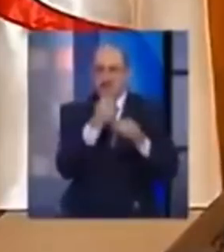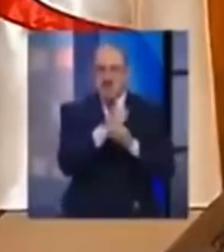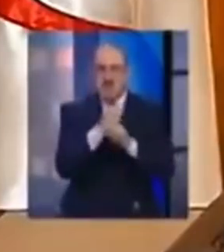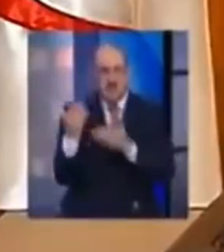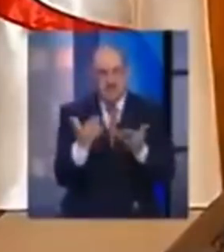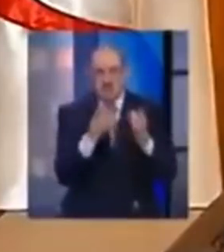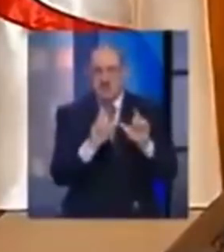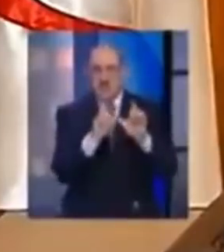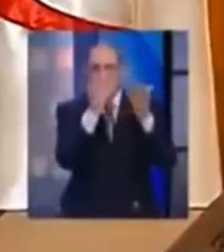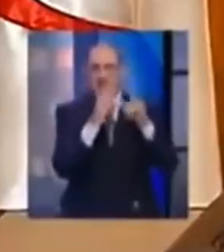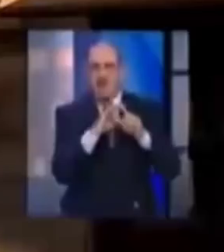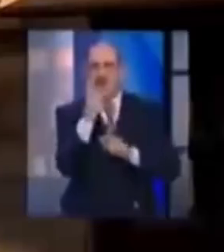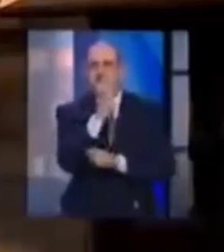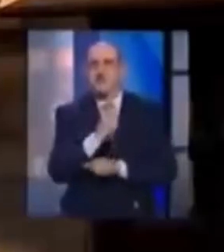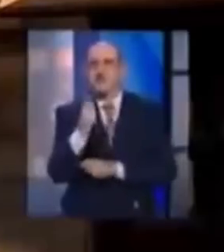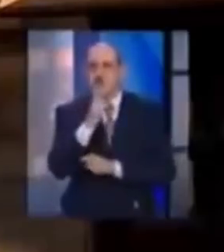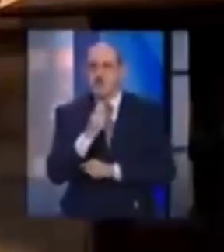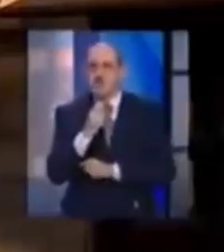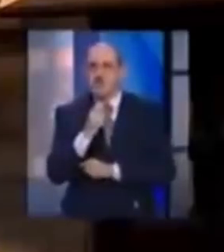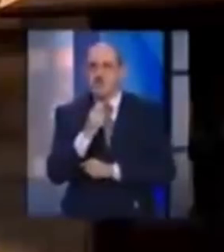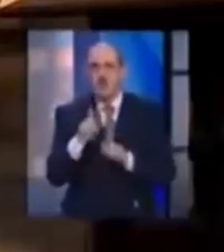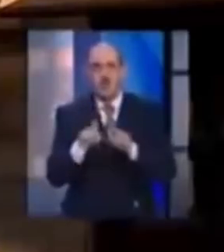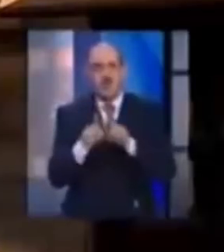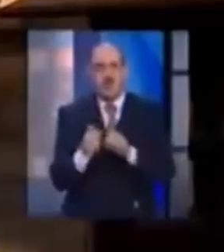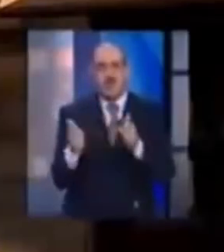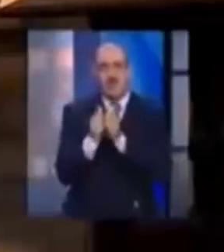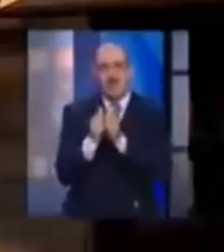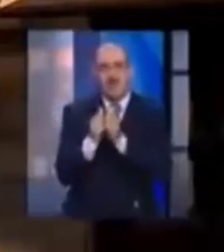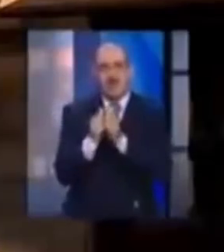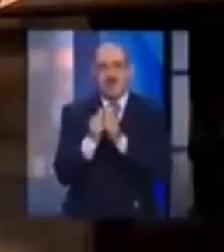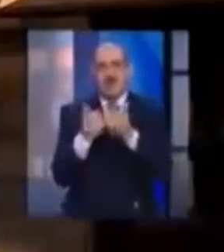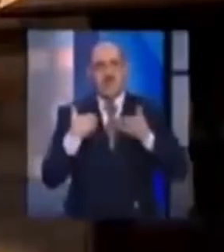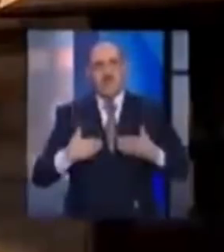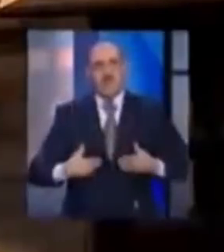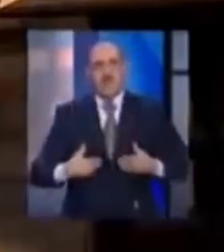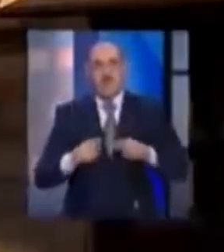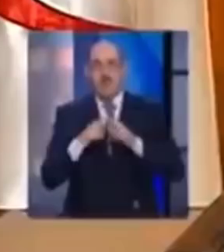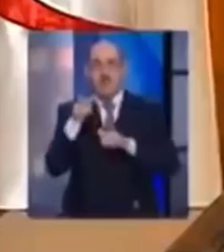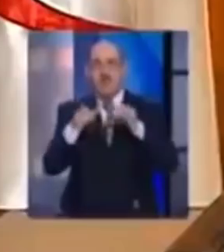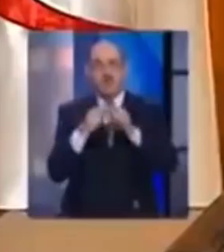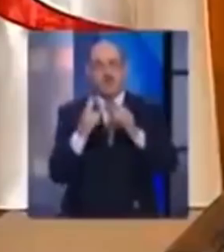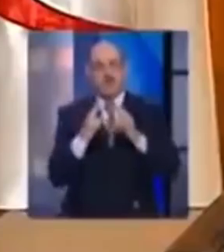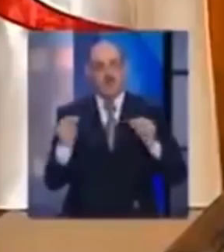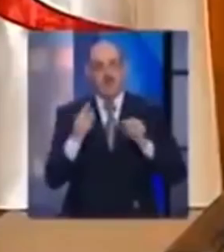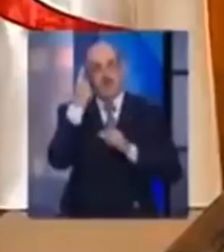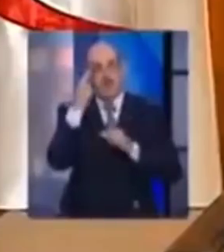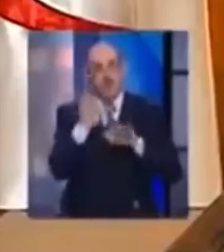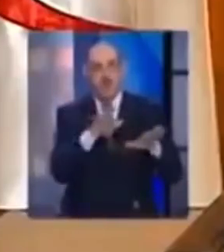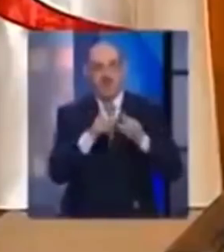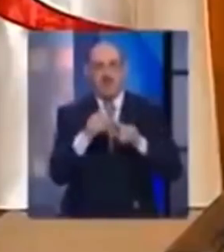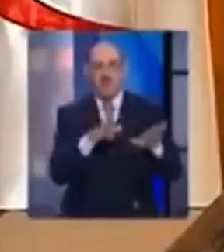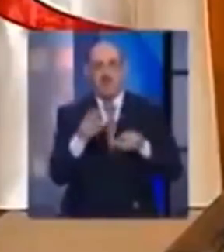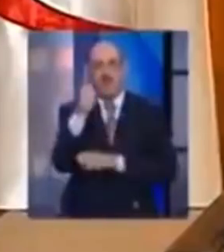طرقنا من خلال اطارات نزيهه في تنظيم المجتمع